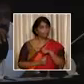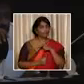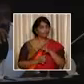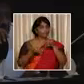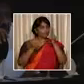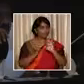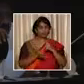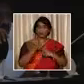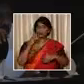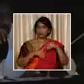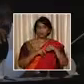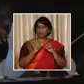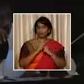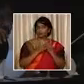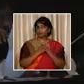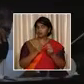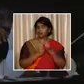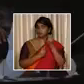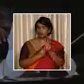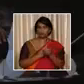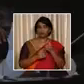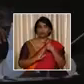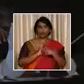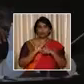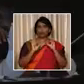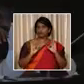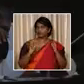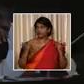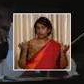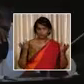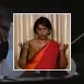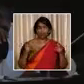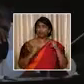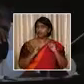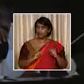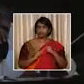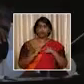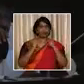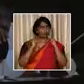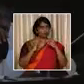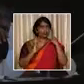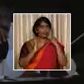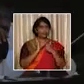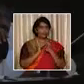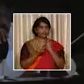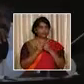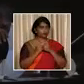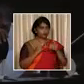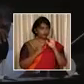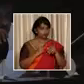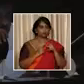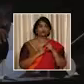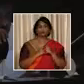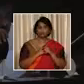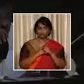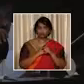வழங்குவதற்கு ஏன் இந்த நாடு முன்வரவில்லை? ஏன் இந்த நீதியான விசாரணைகளை முன்னெடுப்பதற்கு நீங்கள் சரியான ஒரு பாதையை திறக்க தயாரில்லாமல் இருக்கிறீர்கள்? அதனைத்தான் நான்